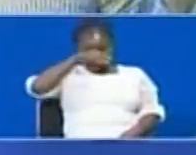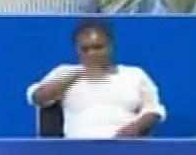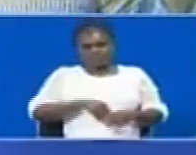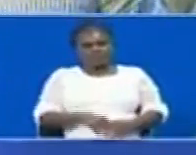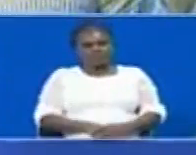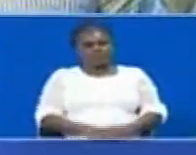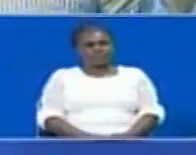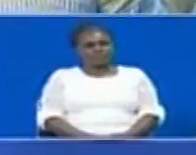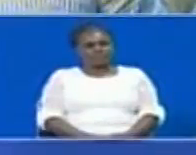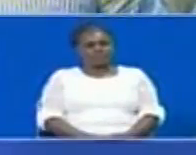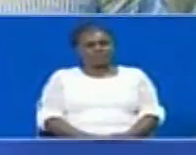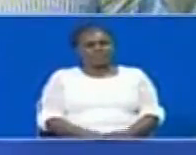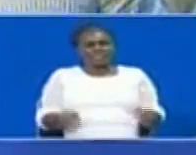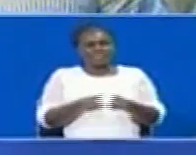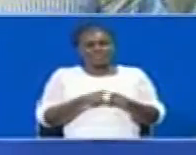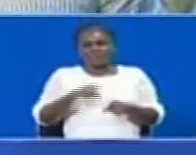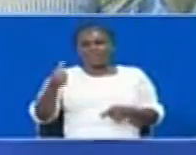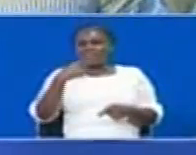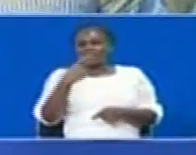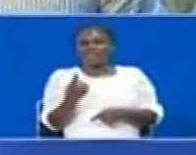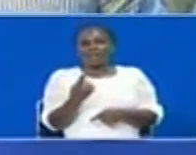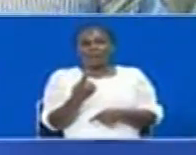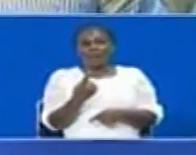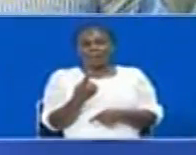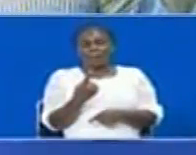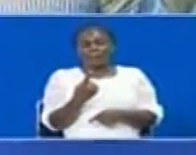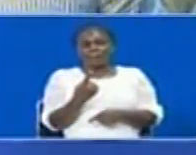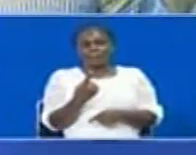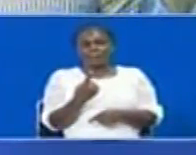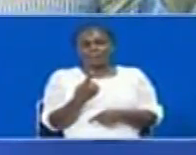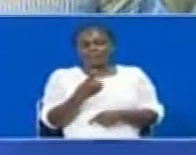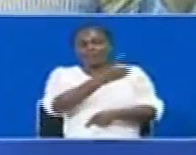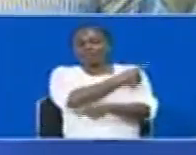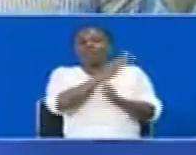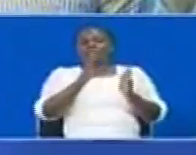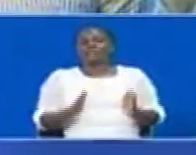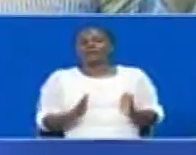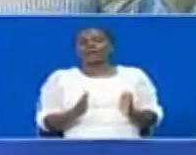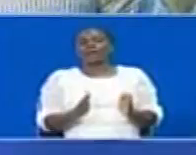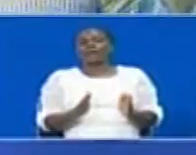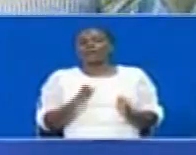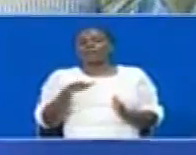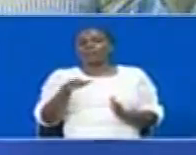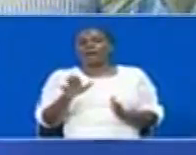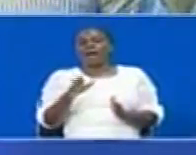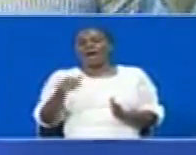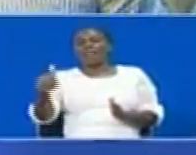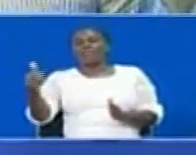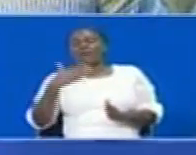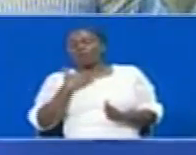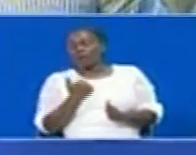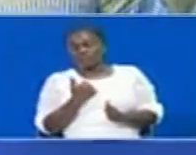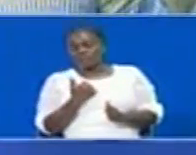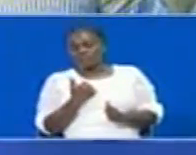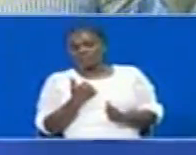Mtabadilinia sasa, kama anavyosema Alex Menjo, kuwa kana kwamba pia madaktari kuna jambo lingine ambalo mnataka, ama kuna